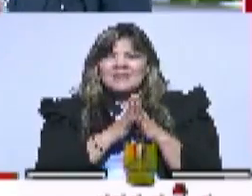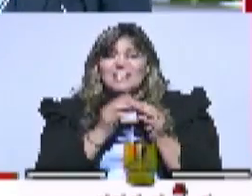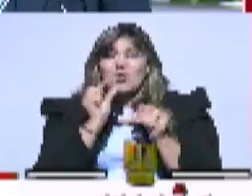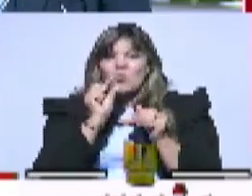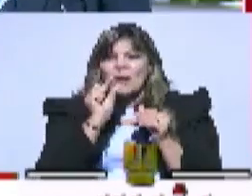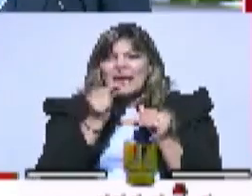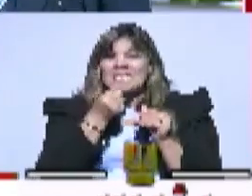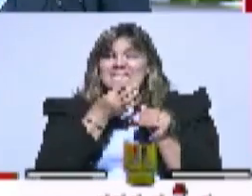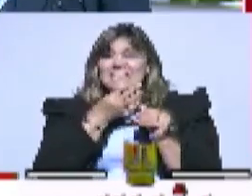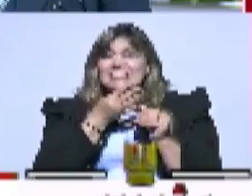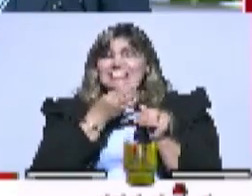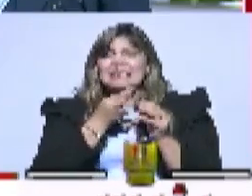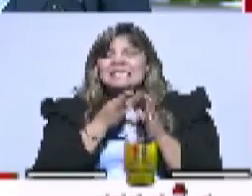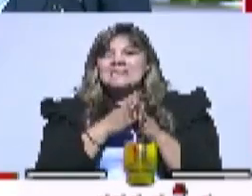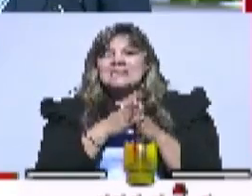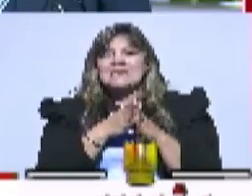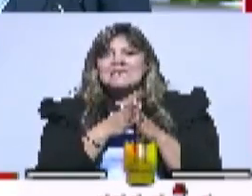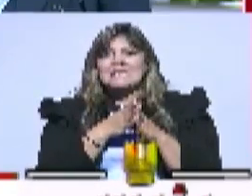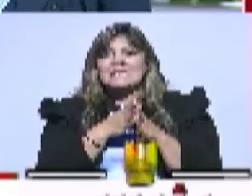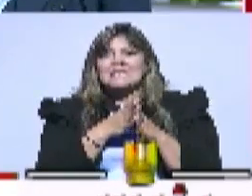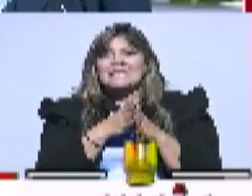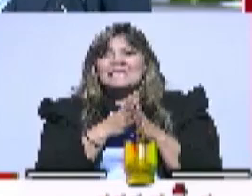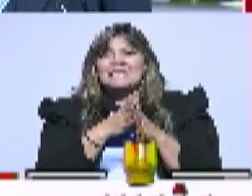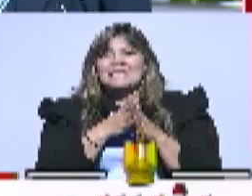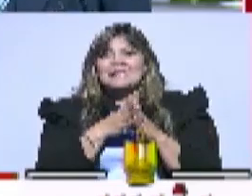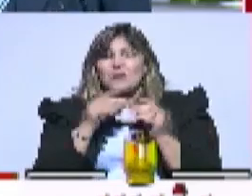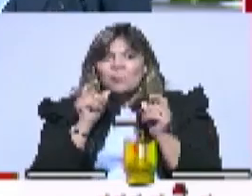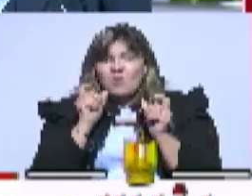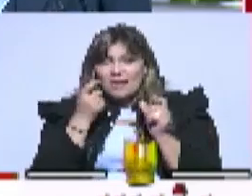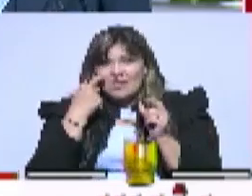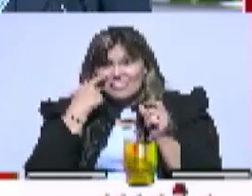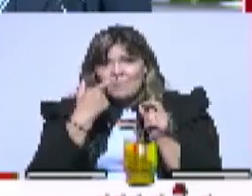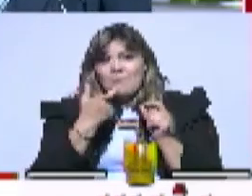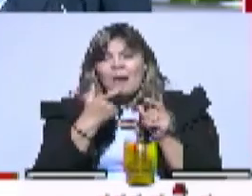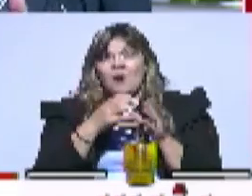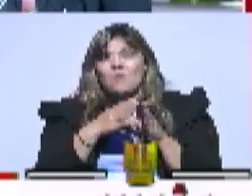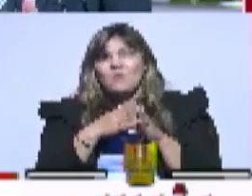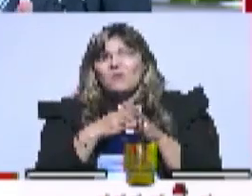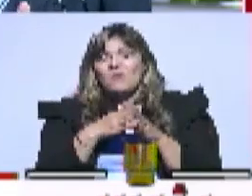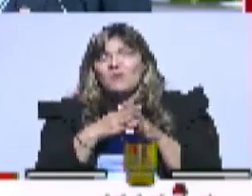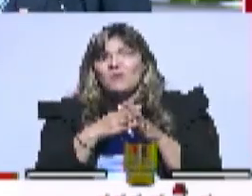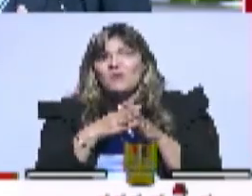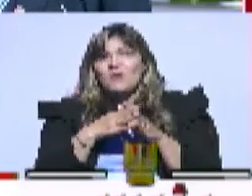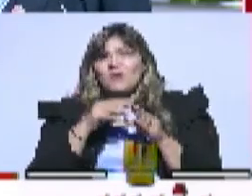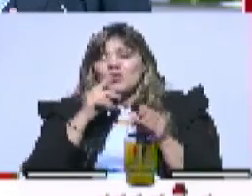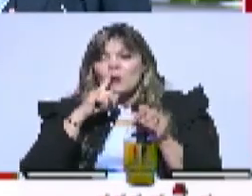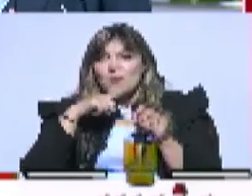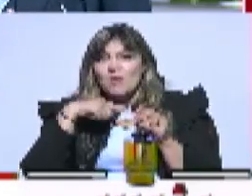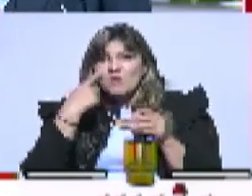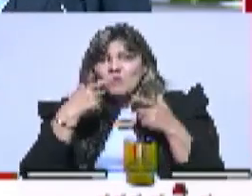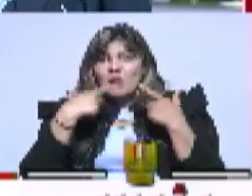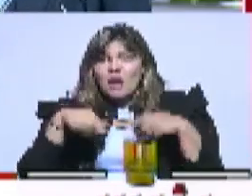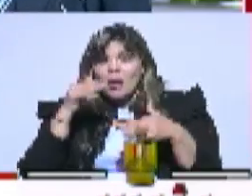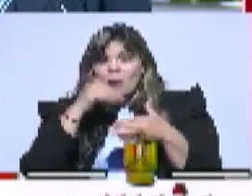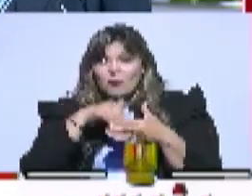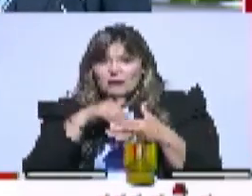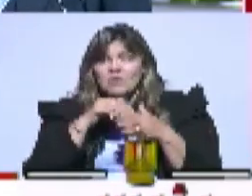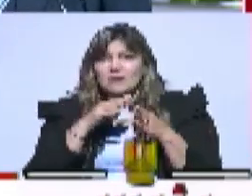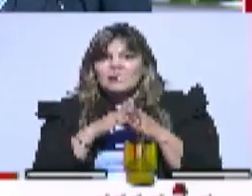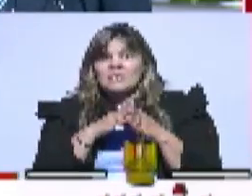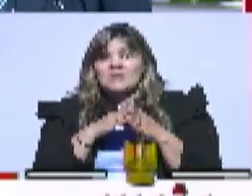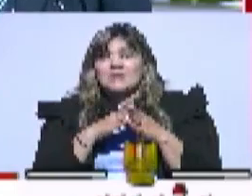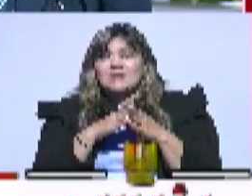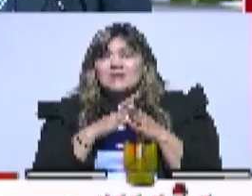القلائل الذين يعني نبهوا إلى أن ما تقوم به الهيئة الوطنية